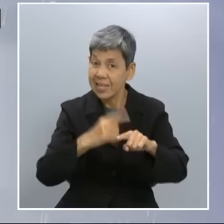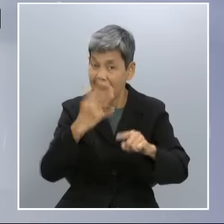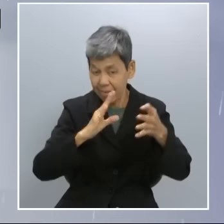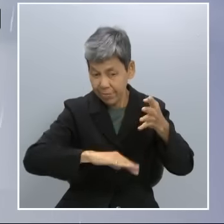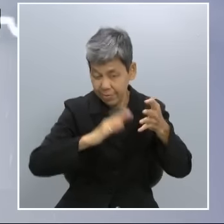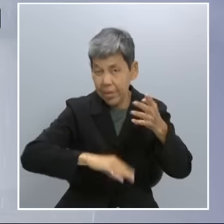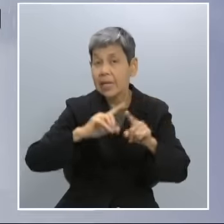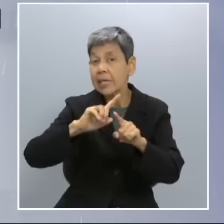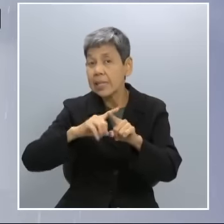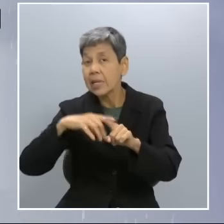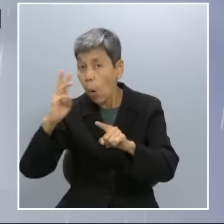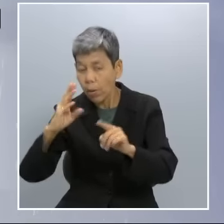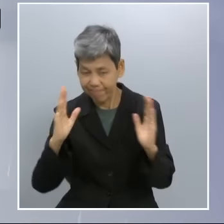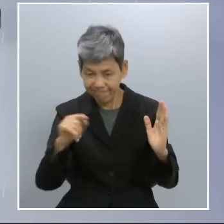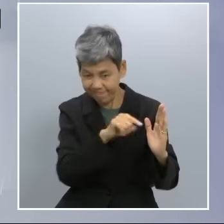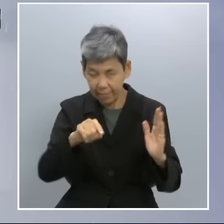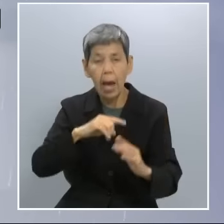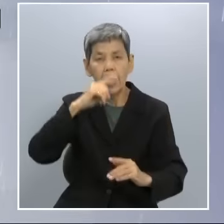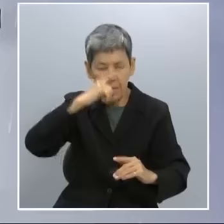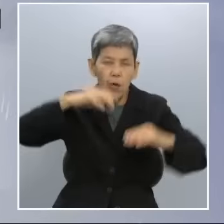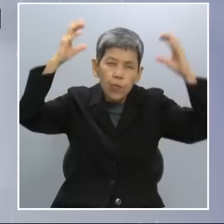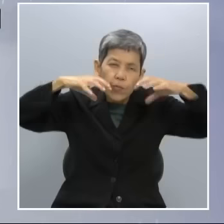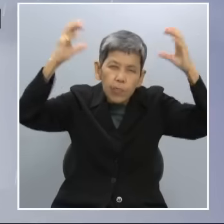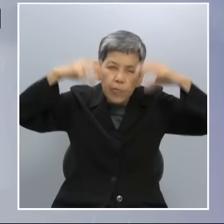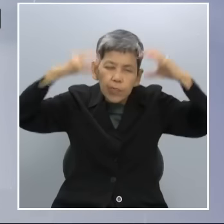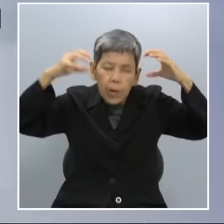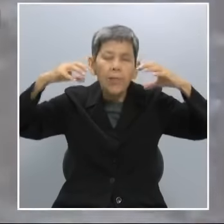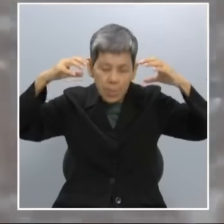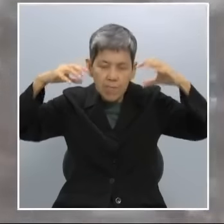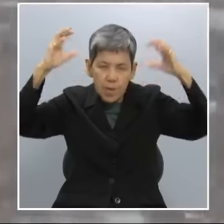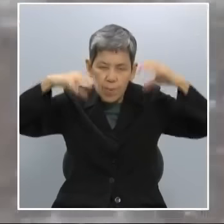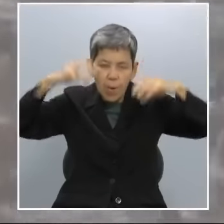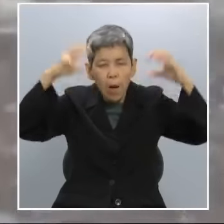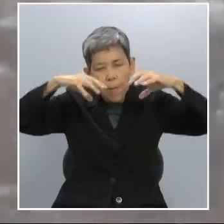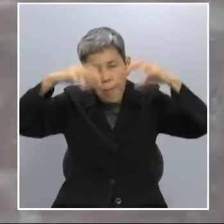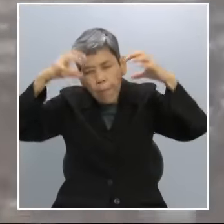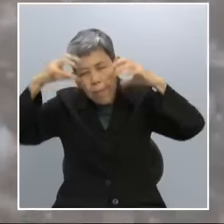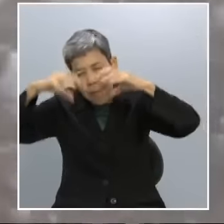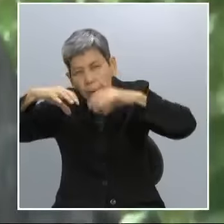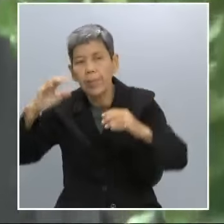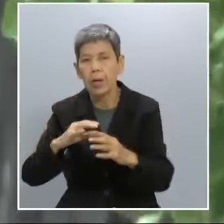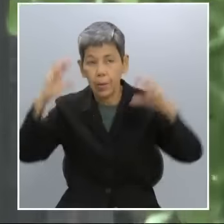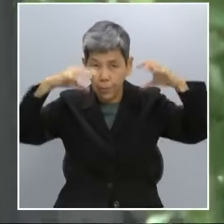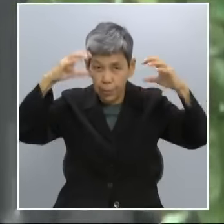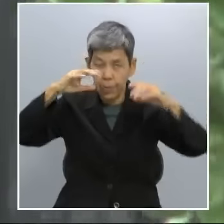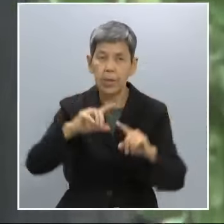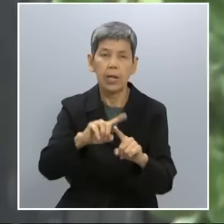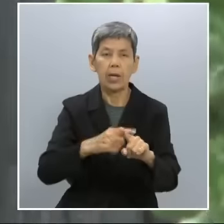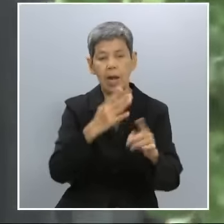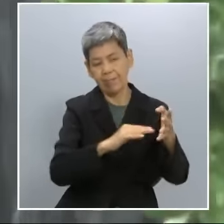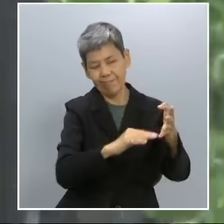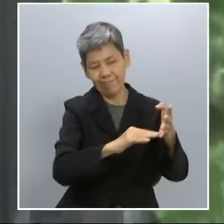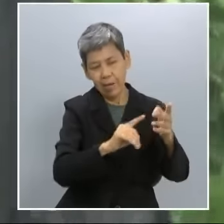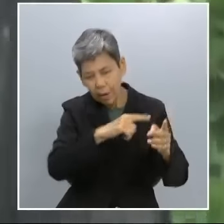ปลายถึงกลางมิถุนายนประเทศไทยจะมีฝนตกชุกเพิ่มมากขึ้นและต่อเนื่องคือก่อนจะทิ้งช่วงเนี่ยปลายพฤษภาคมถึงกลาง